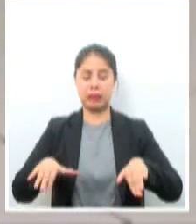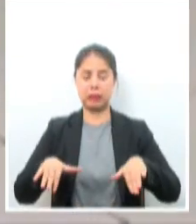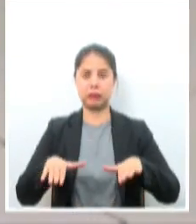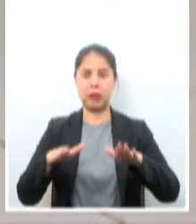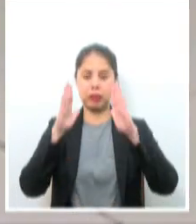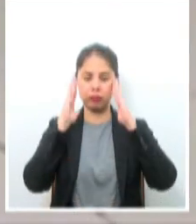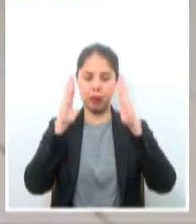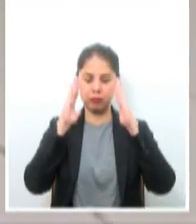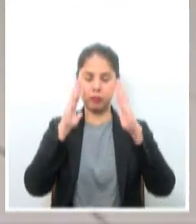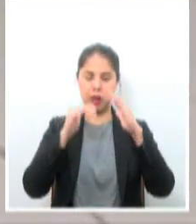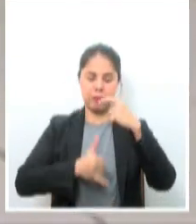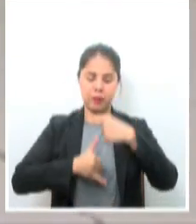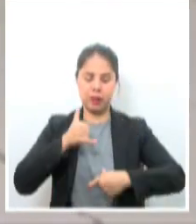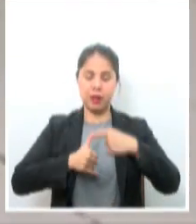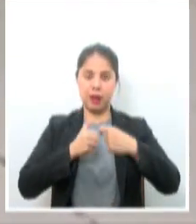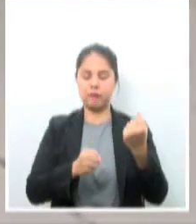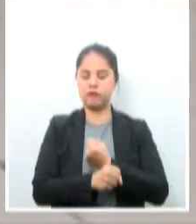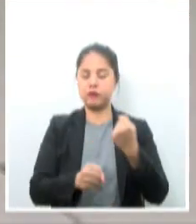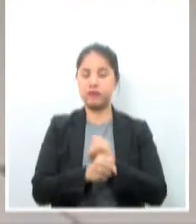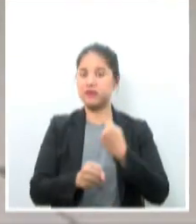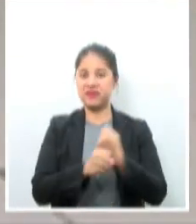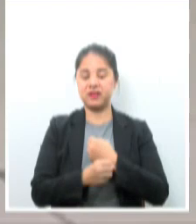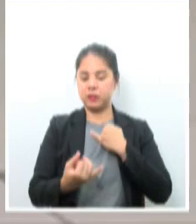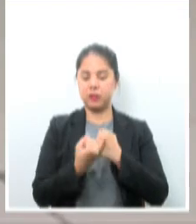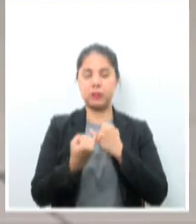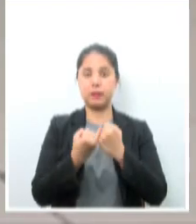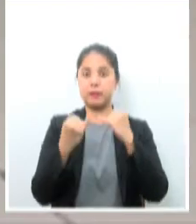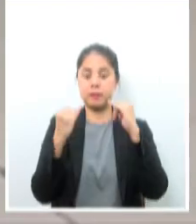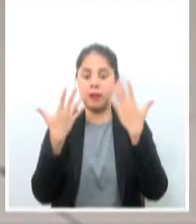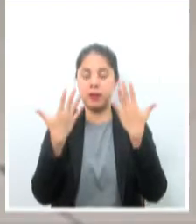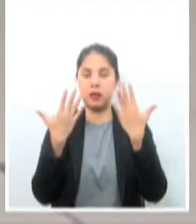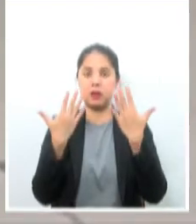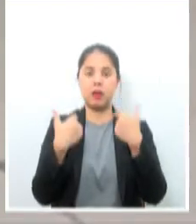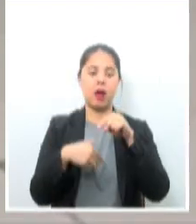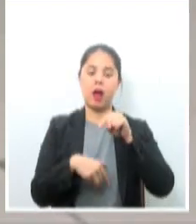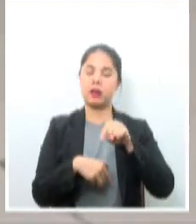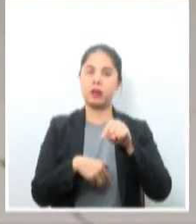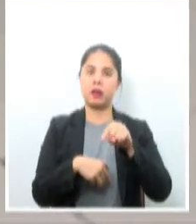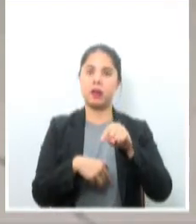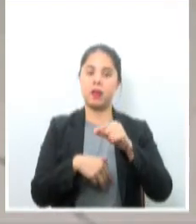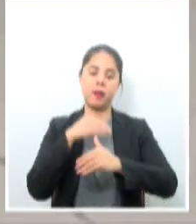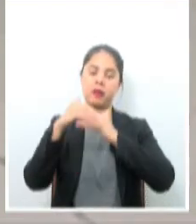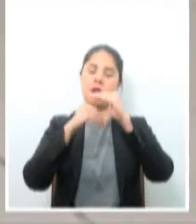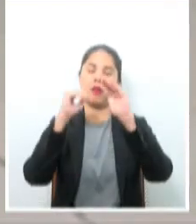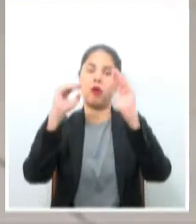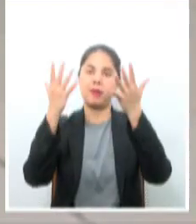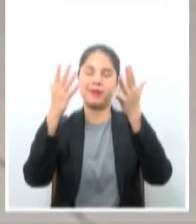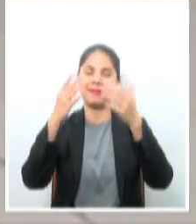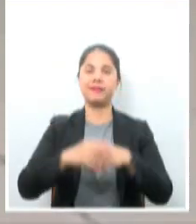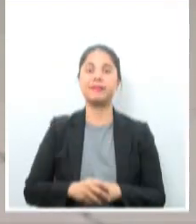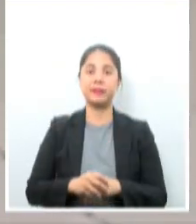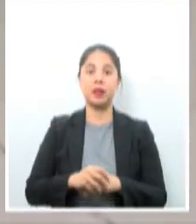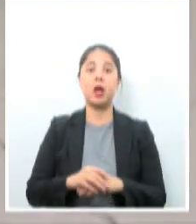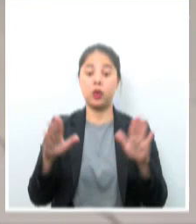ปฏิบัติไม่ใส่ใจในการฝึกซ้อมเพื่อลดข้อผิดพลาดของตนเองก็ไม่เกิดข้อพัฒนาเหมือนกันดน